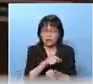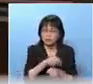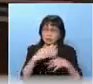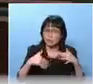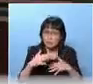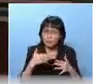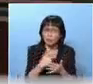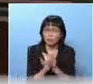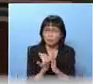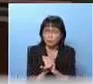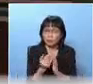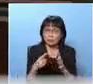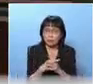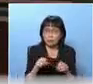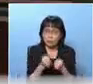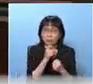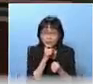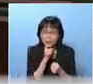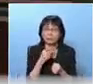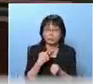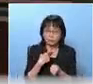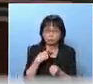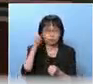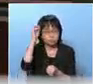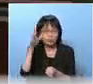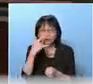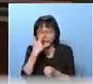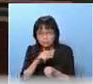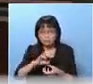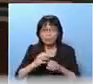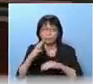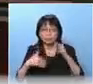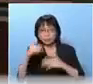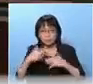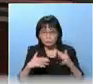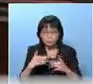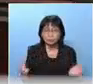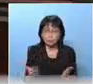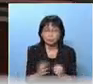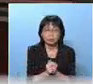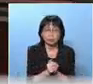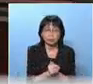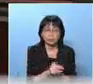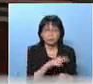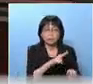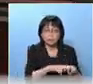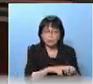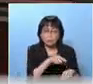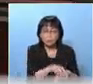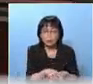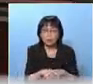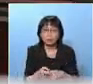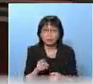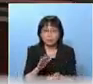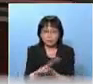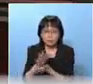裝備取得突破，無疑就是需要創新科技的驅動。國家在"十四五"規劃入面已經是